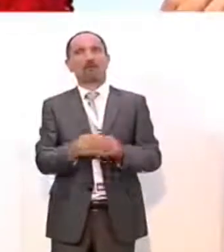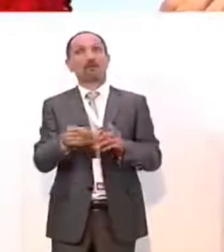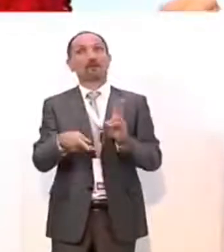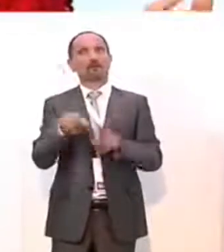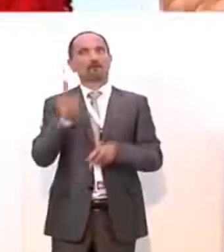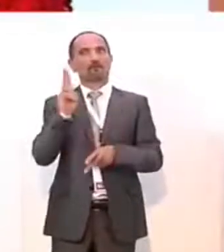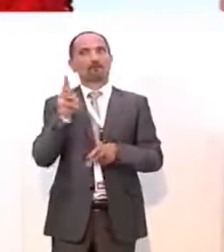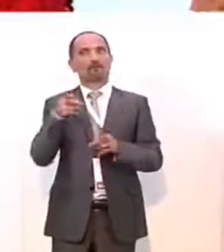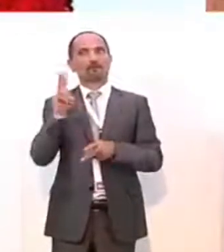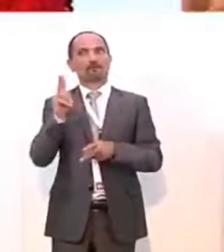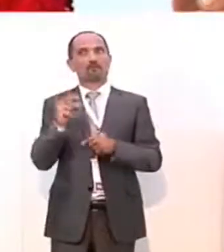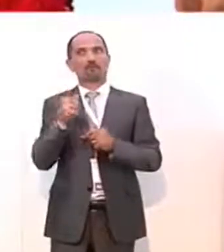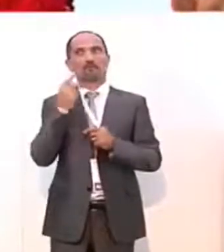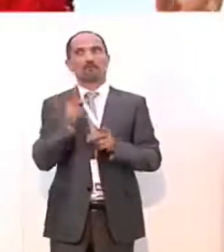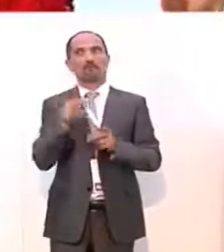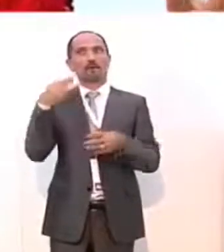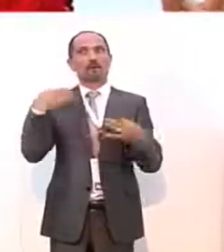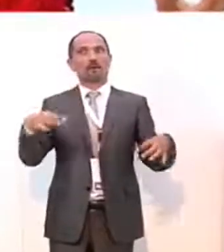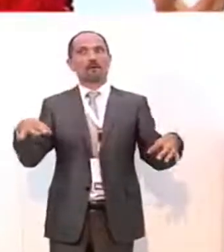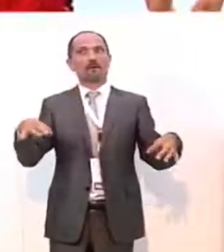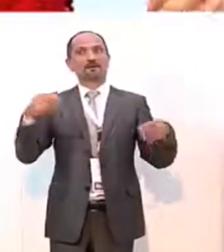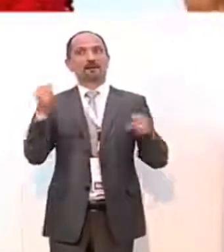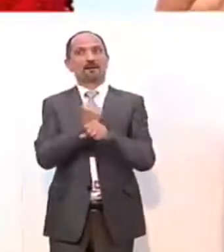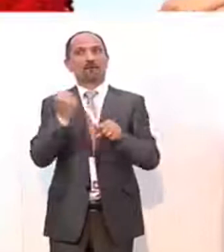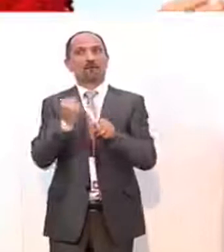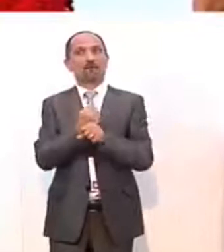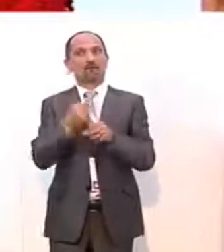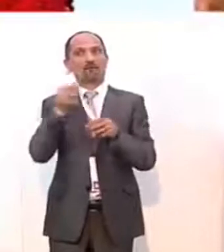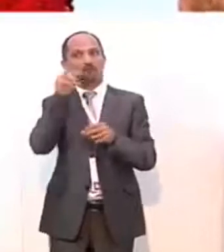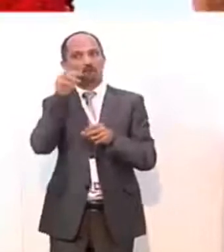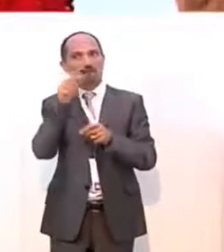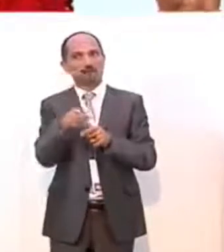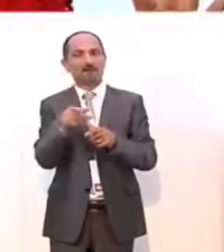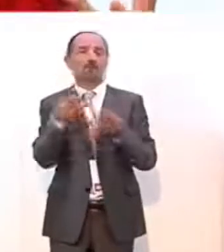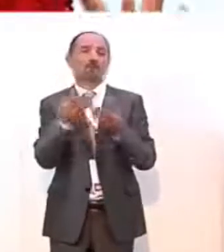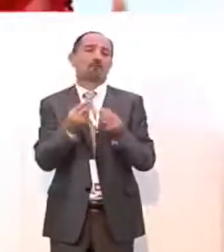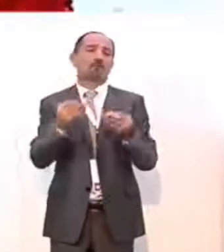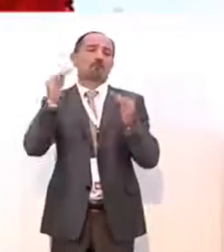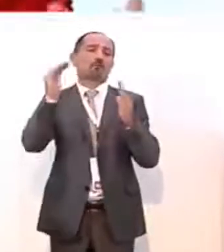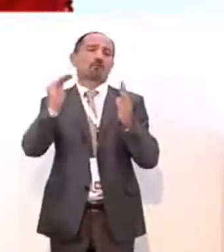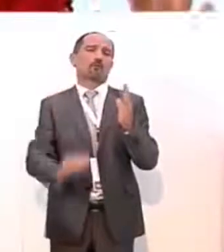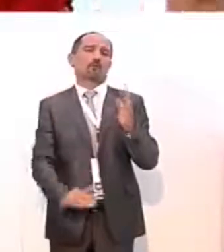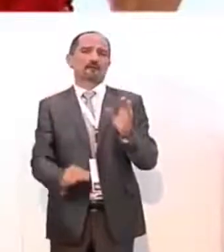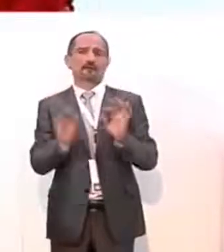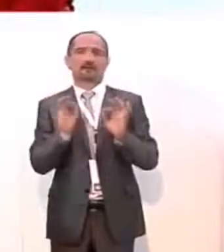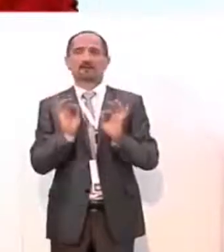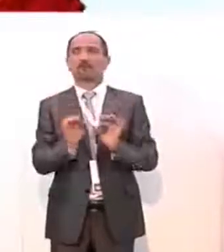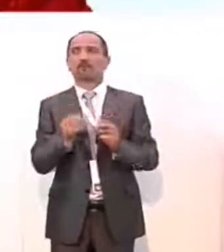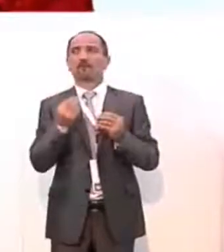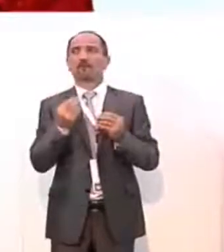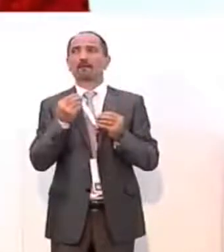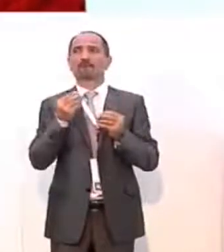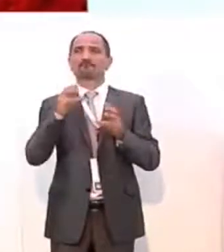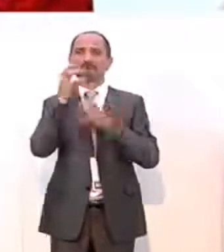In più, la qualità del lavoro femminile si è molto abbassata proprio per effetto